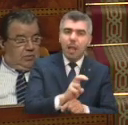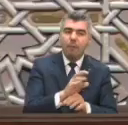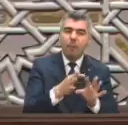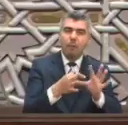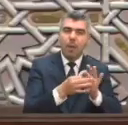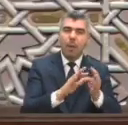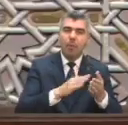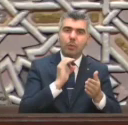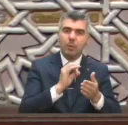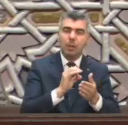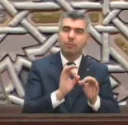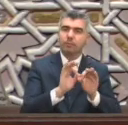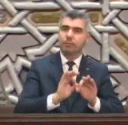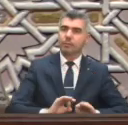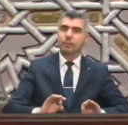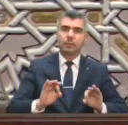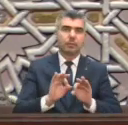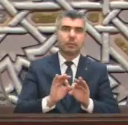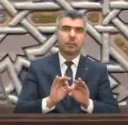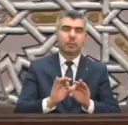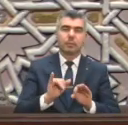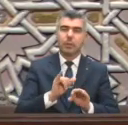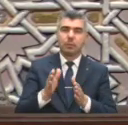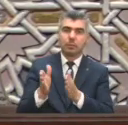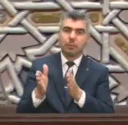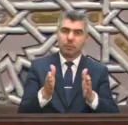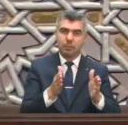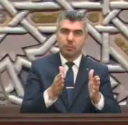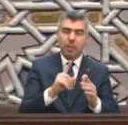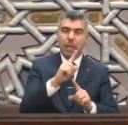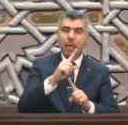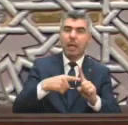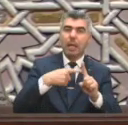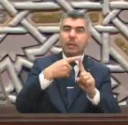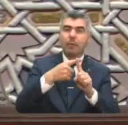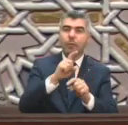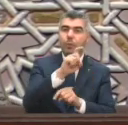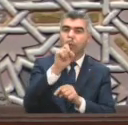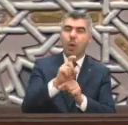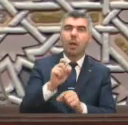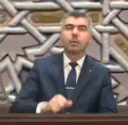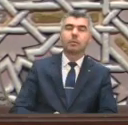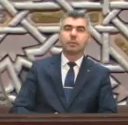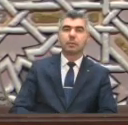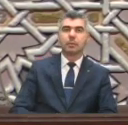النائبه. هل هناك من تعقيبات اضافيه في الموضوع؟